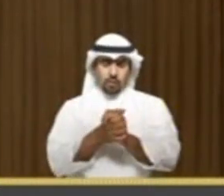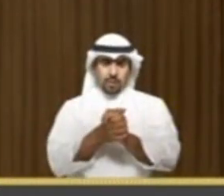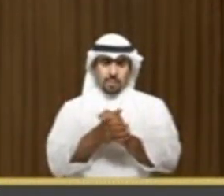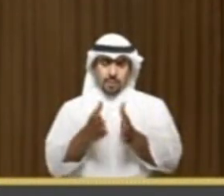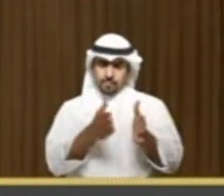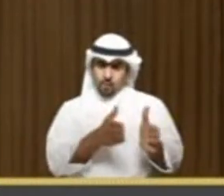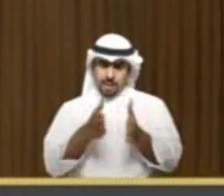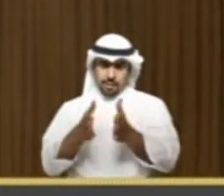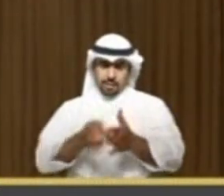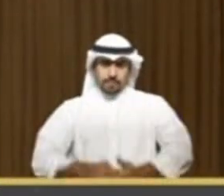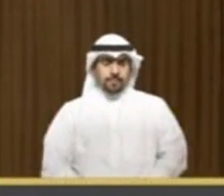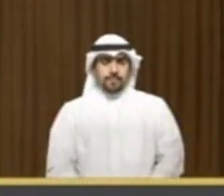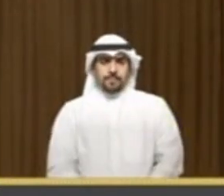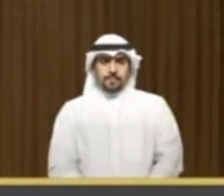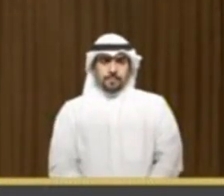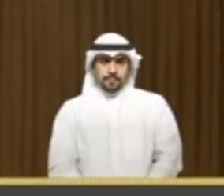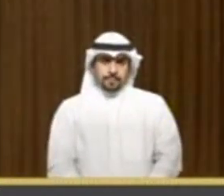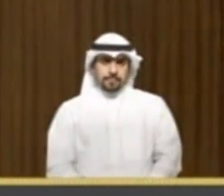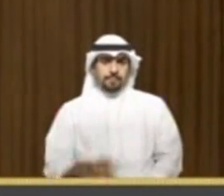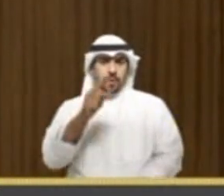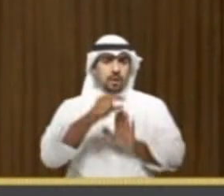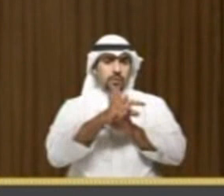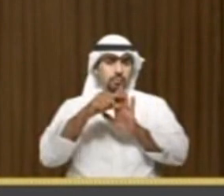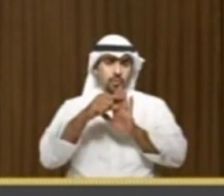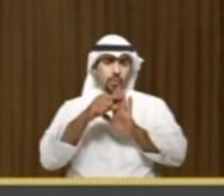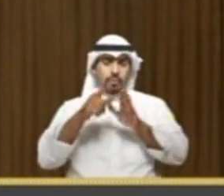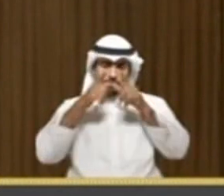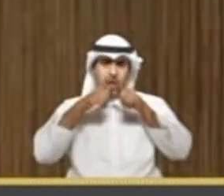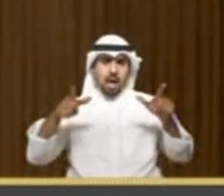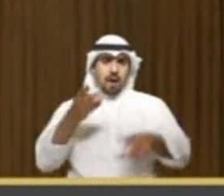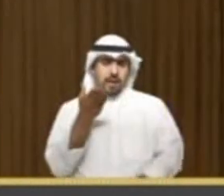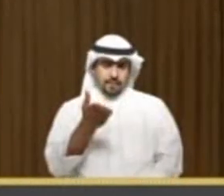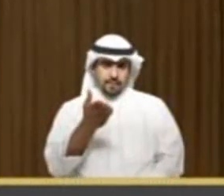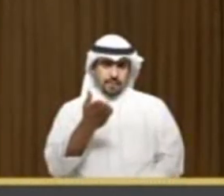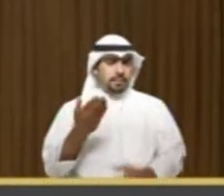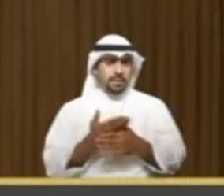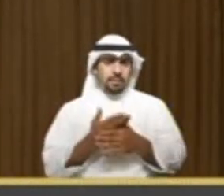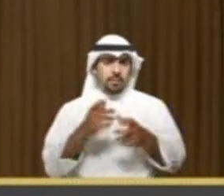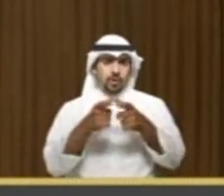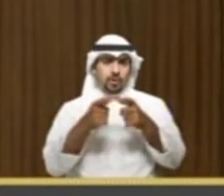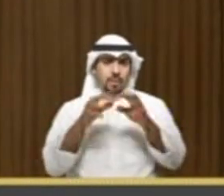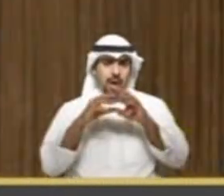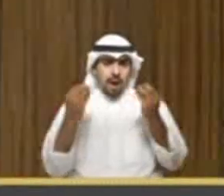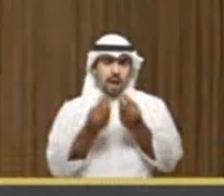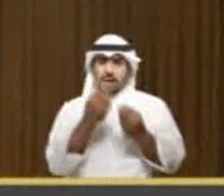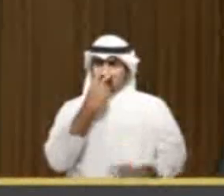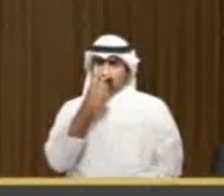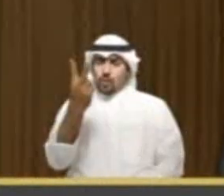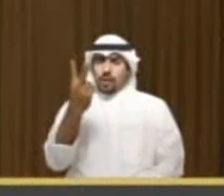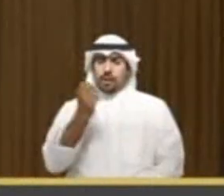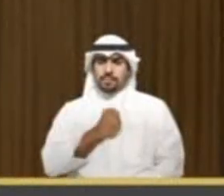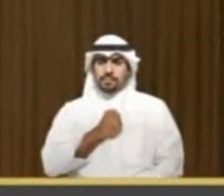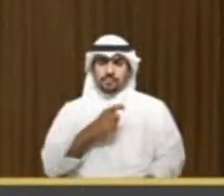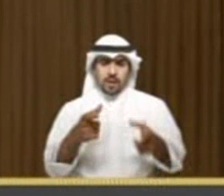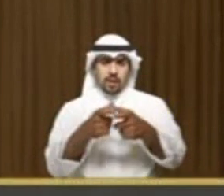أجمعين، وبعد. بالإشارة إلى الإعلان الصادر بشأن اجتماع هيئة الرؤية الشرعية، فقد